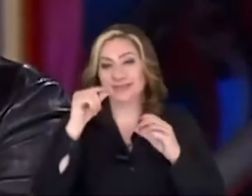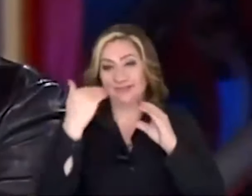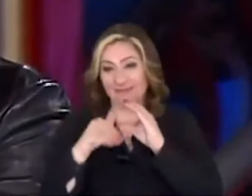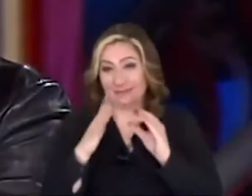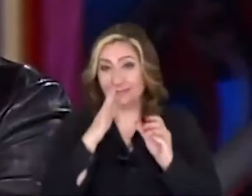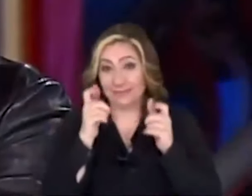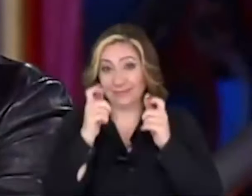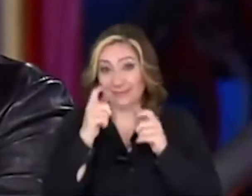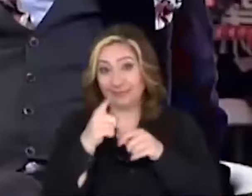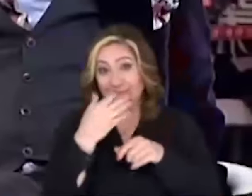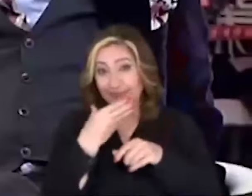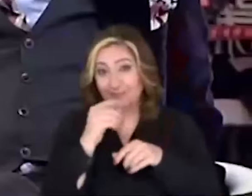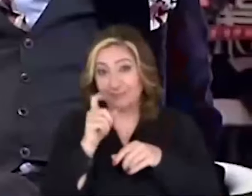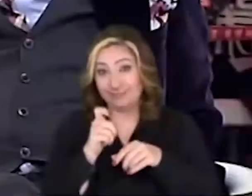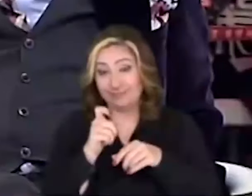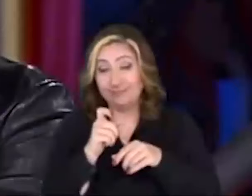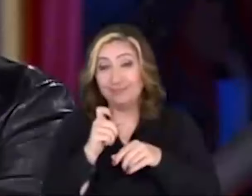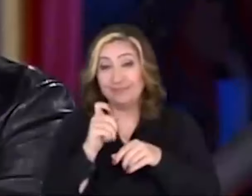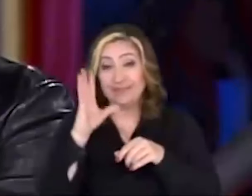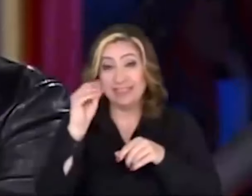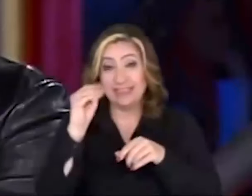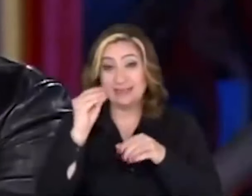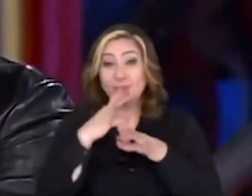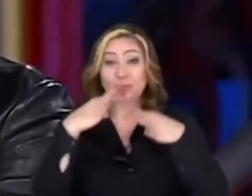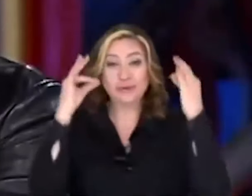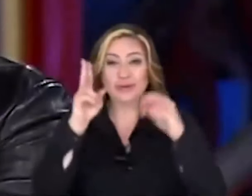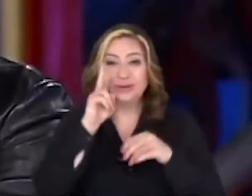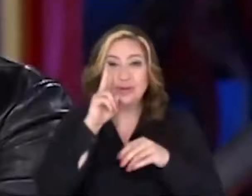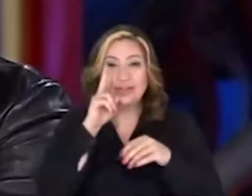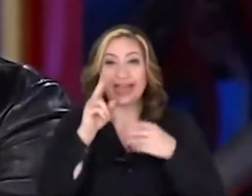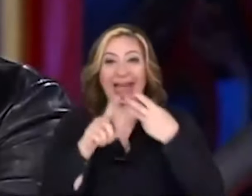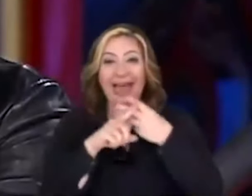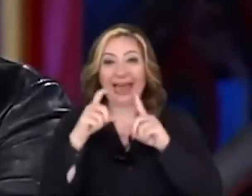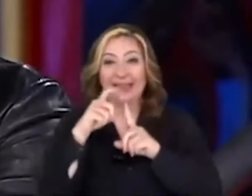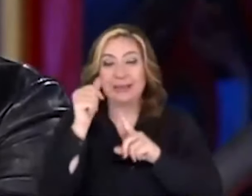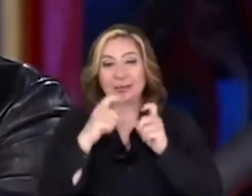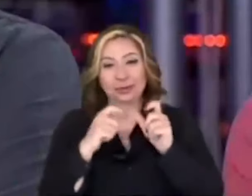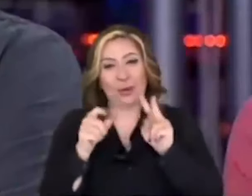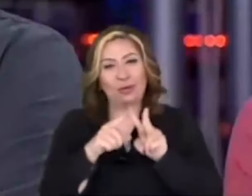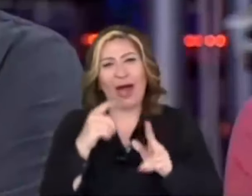atardım? Dikkat et, ayıp mı? Elektrikte mutlu son, Edison.